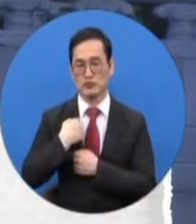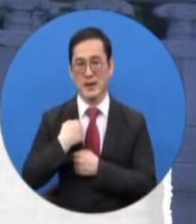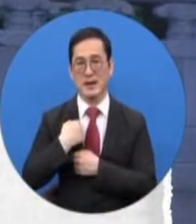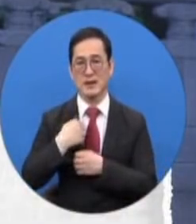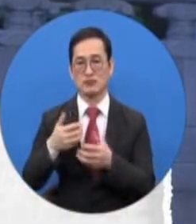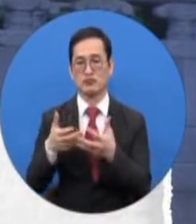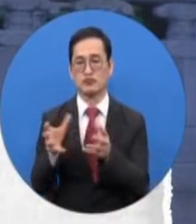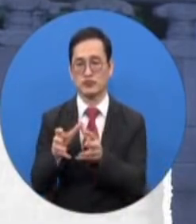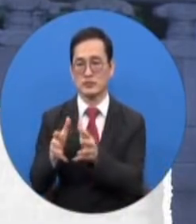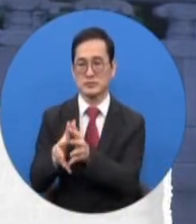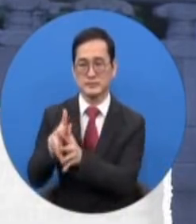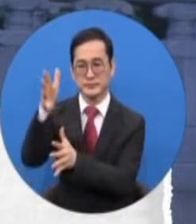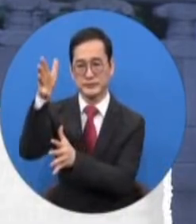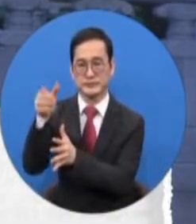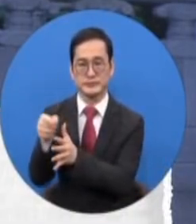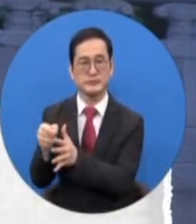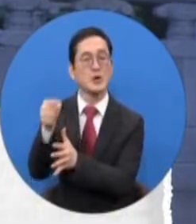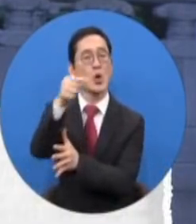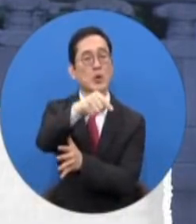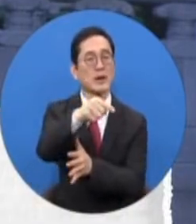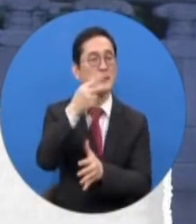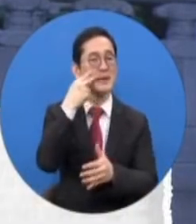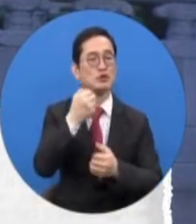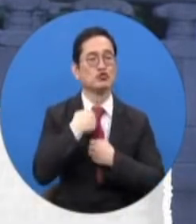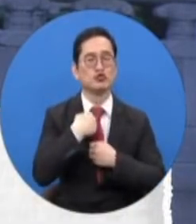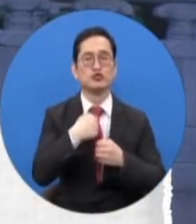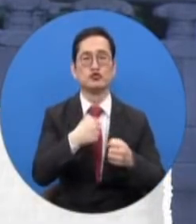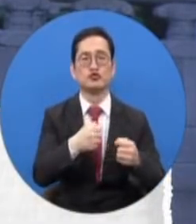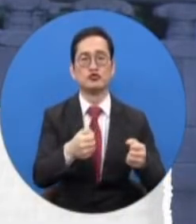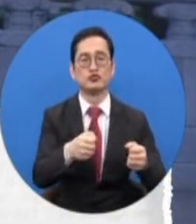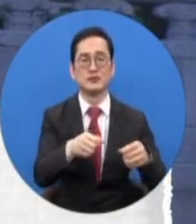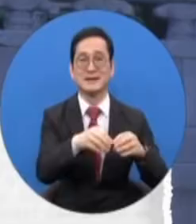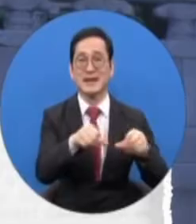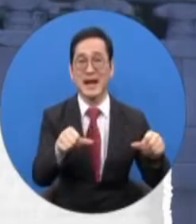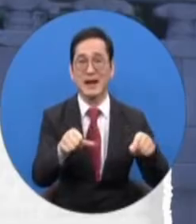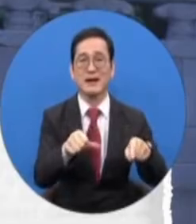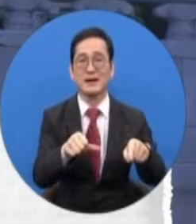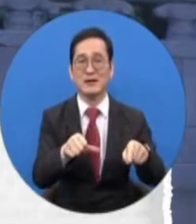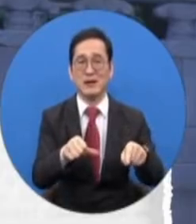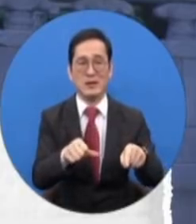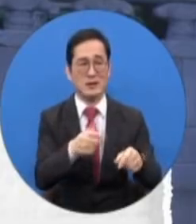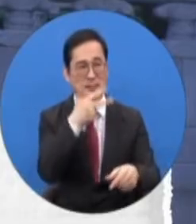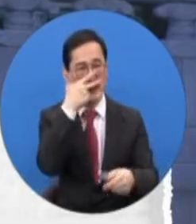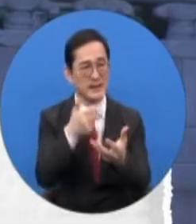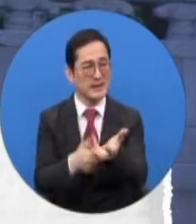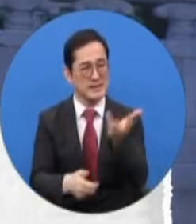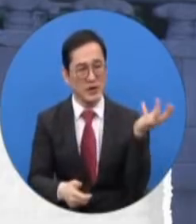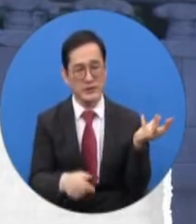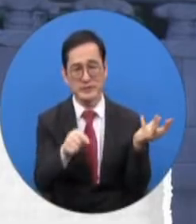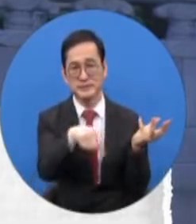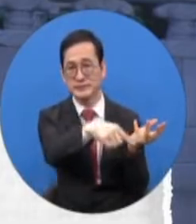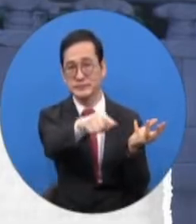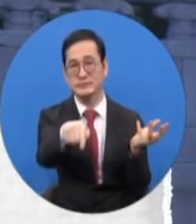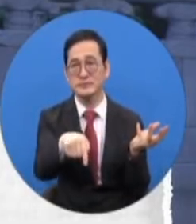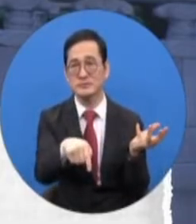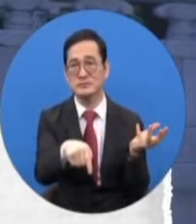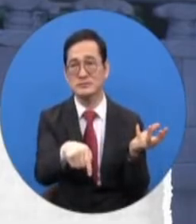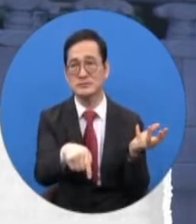그 맞은편에 미군 부대가 있었던 부지가 있는데 미군이 평택으로 이전하면서 미군 부지의